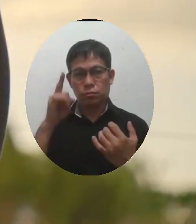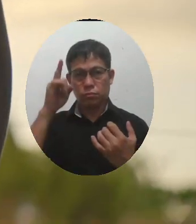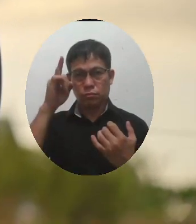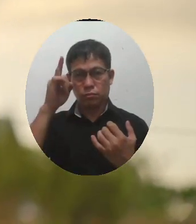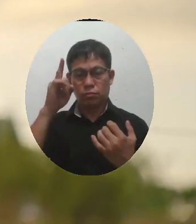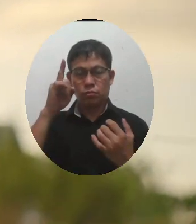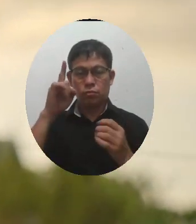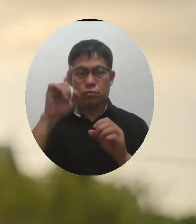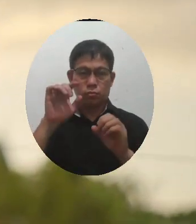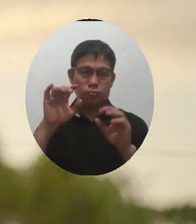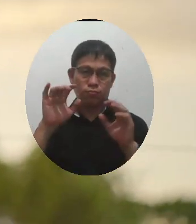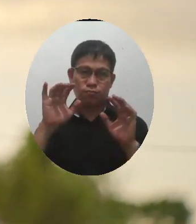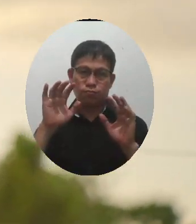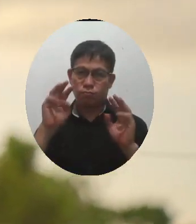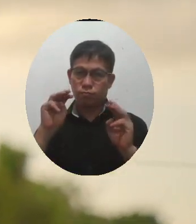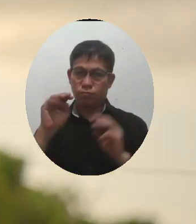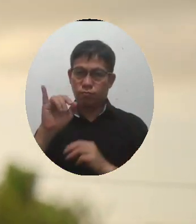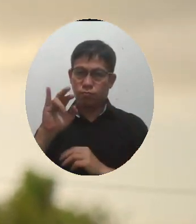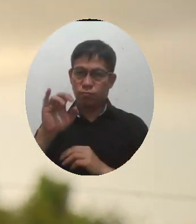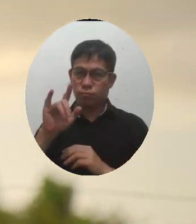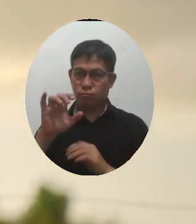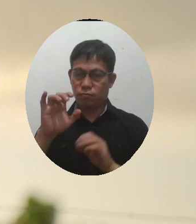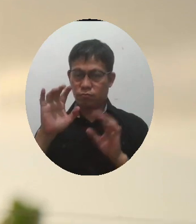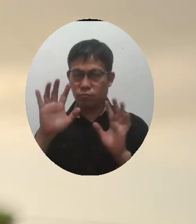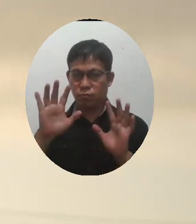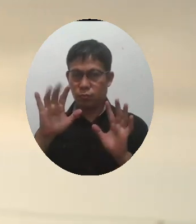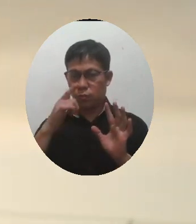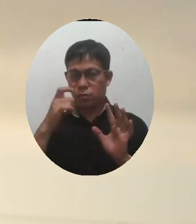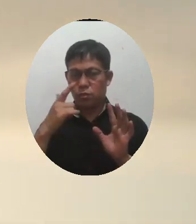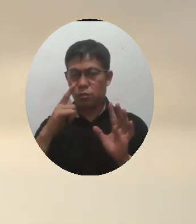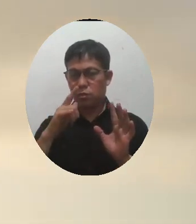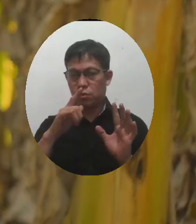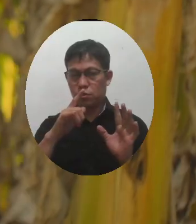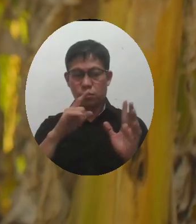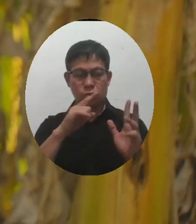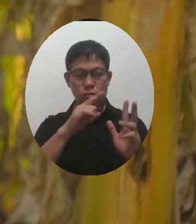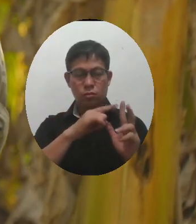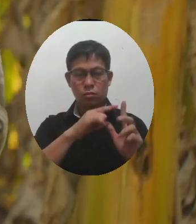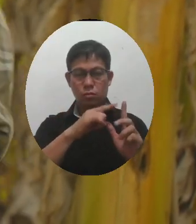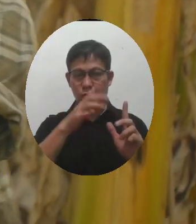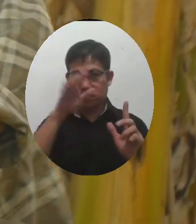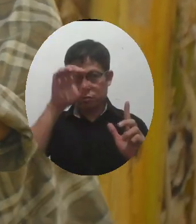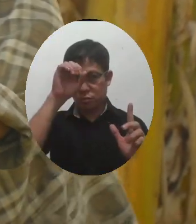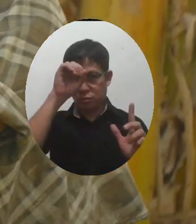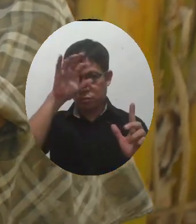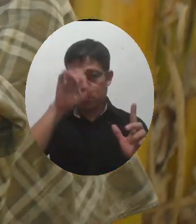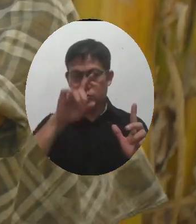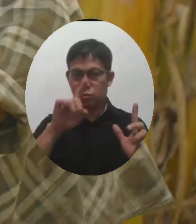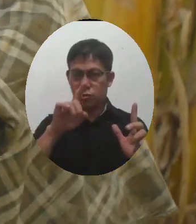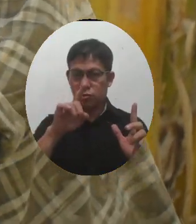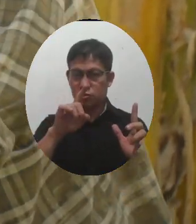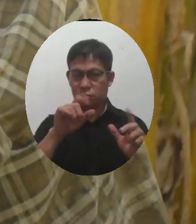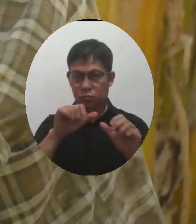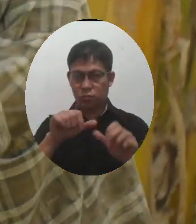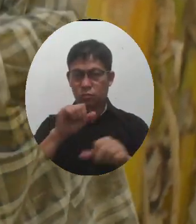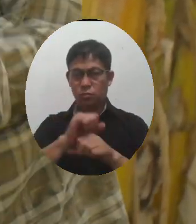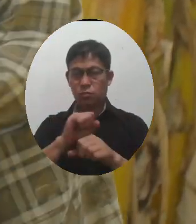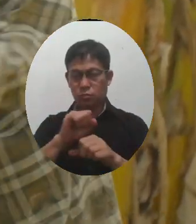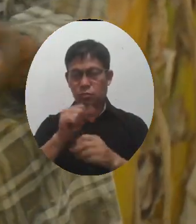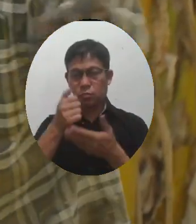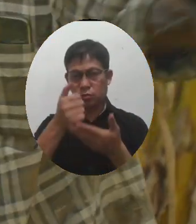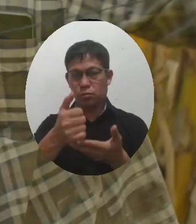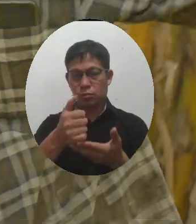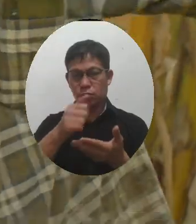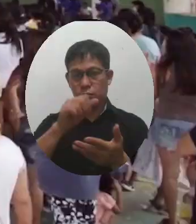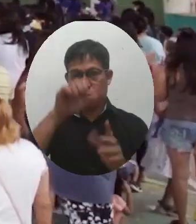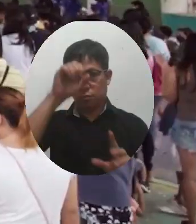siya, pero humihingi siya ngayon ng tulong. Lolo, tuloy din sa pagkayod, matulungan lang mga kanyang